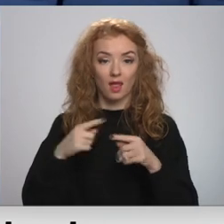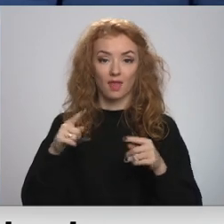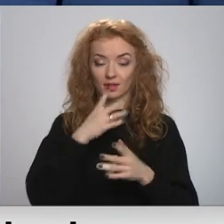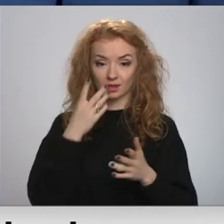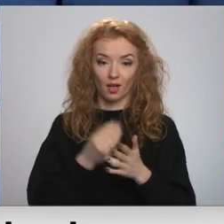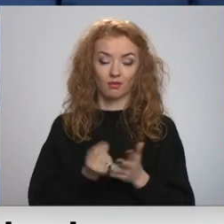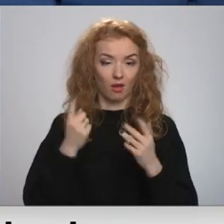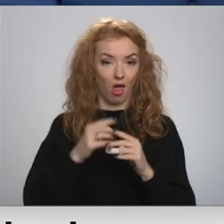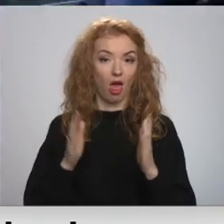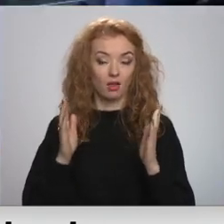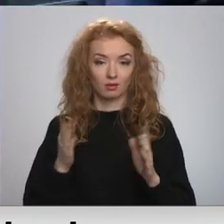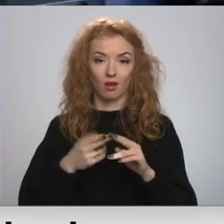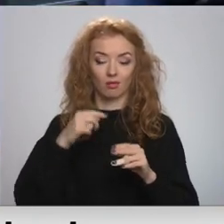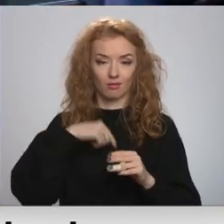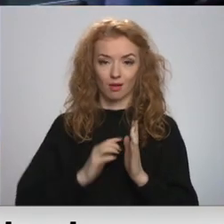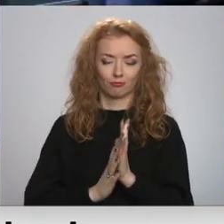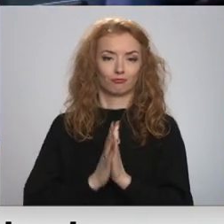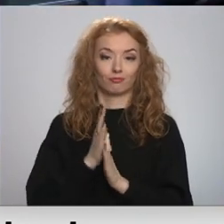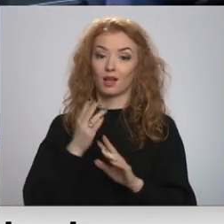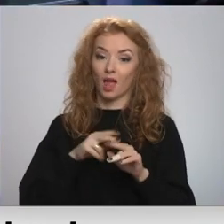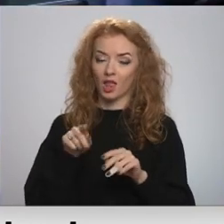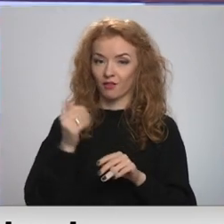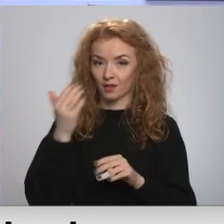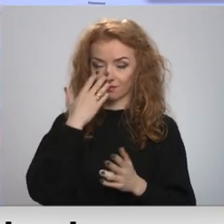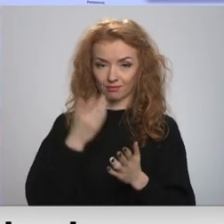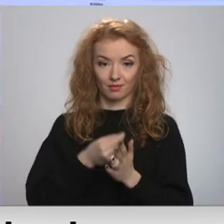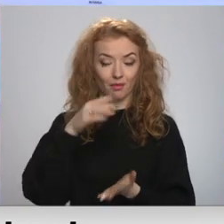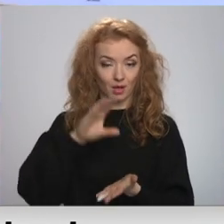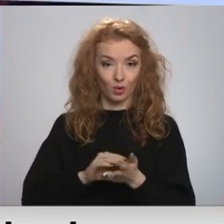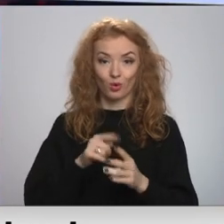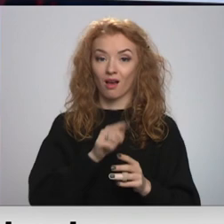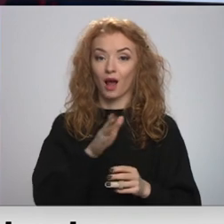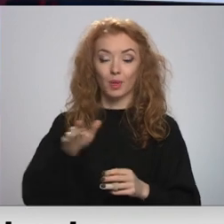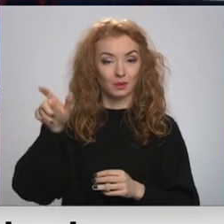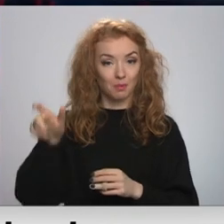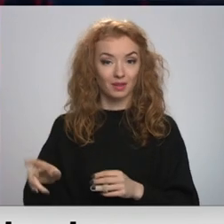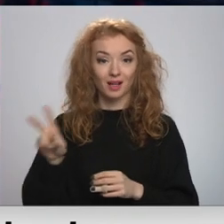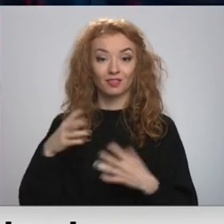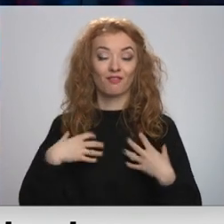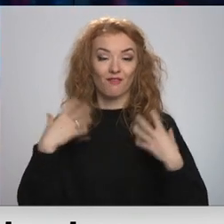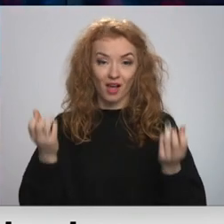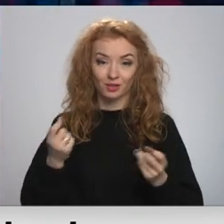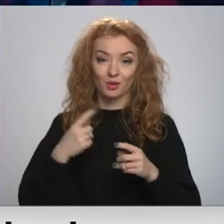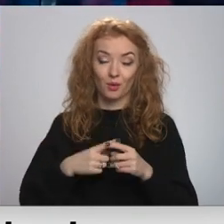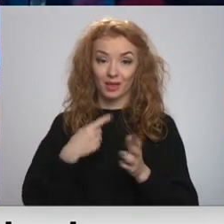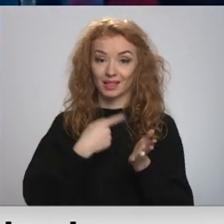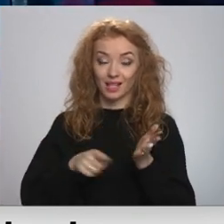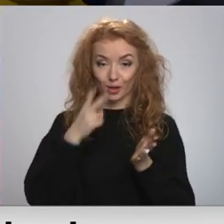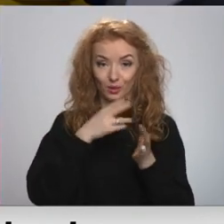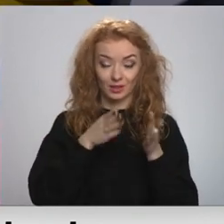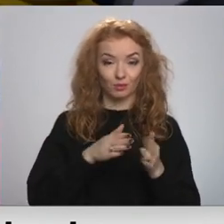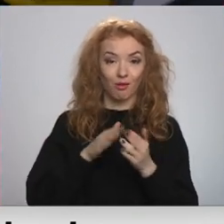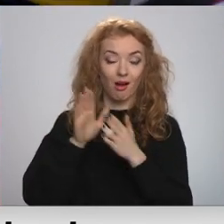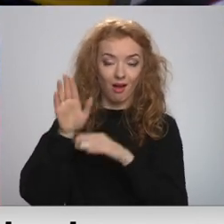kuram ir iekšēji jāizaug. Tāda ir viņa personīga pieredze, un ik viens pacients, kas ir izveseļojies un dodas no slimnīcas uz